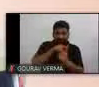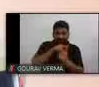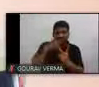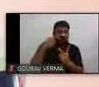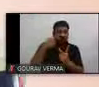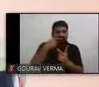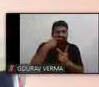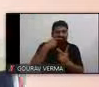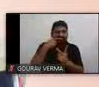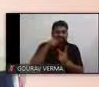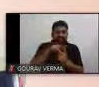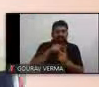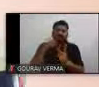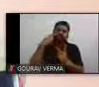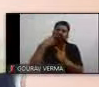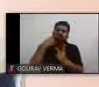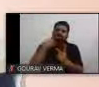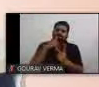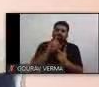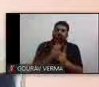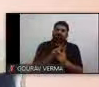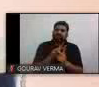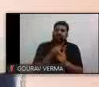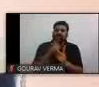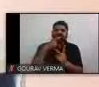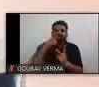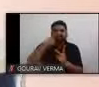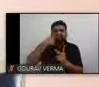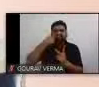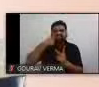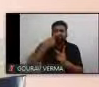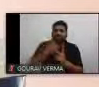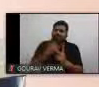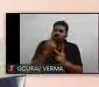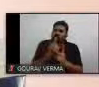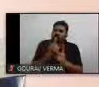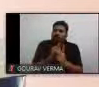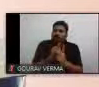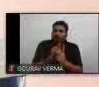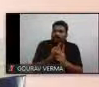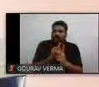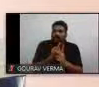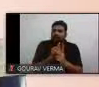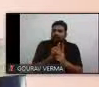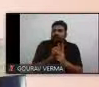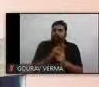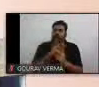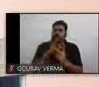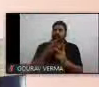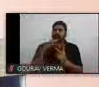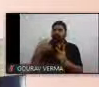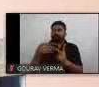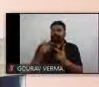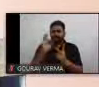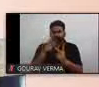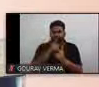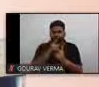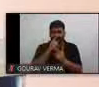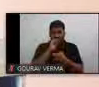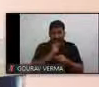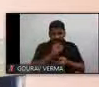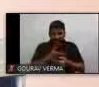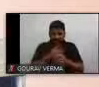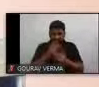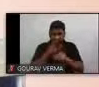जा रहा है उससे ब्रश करना है, उससे दांतों को साफ करना है. और very nicely, this little girl